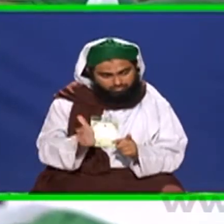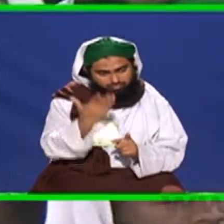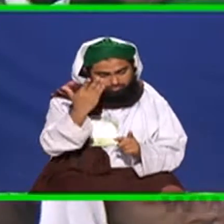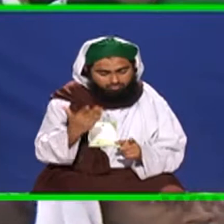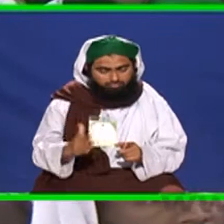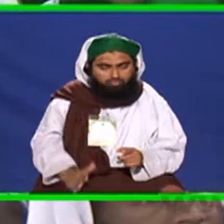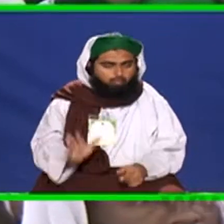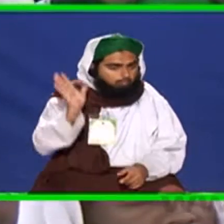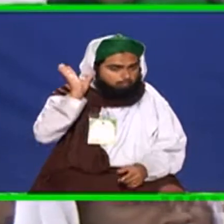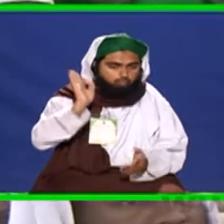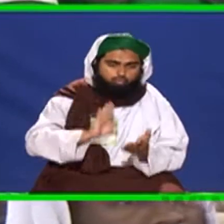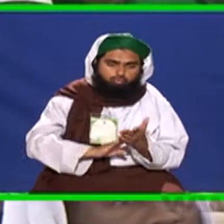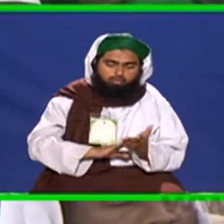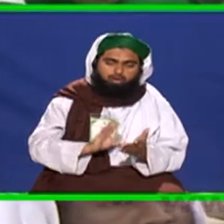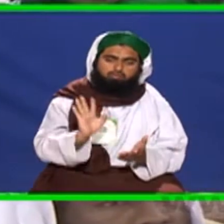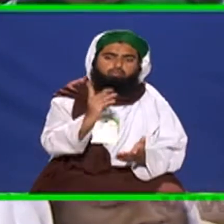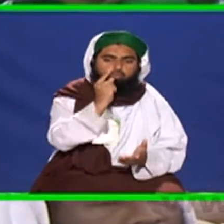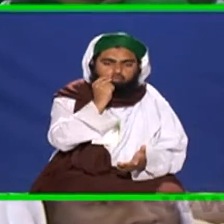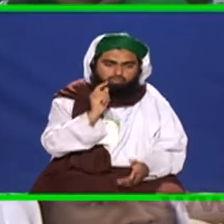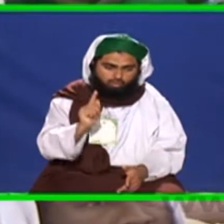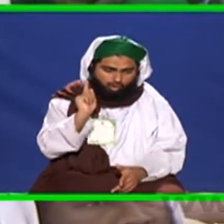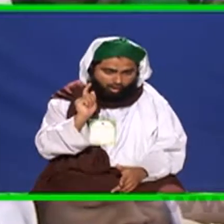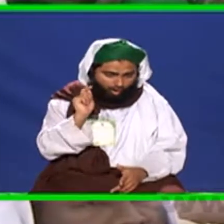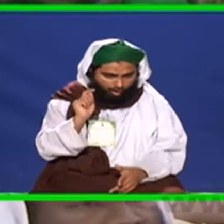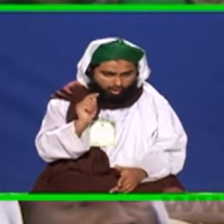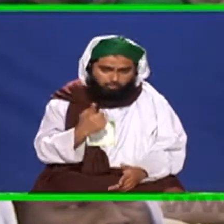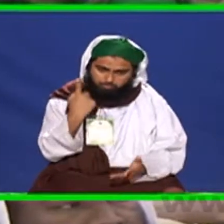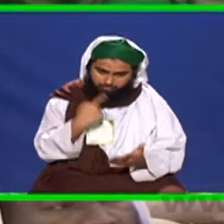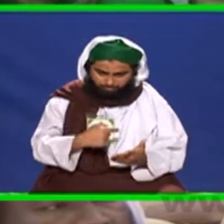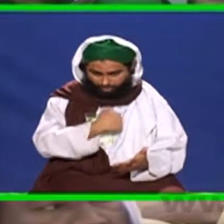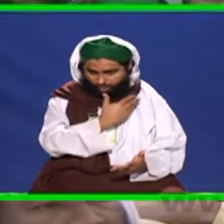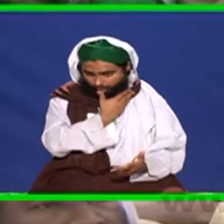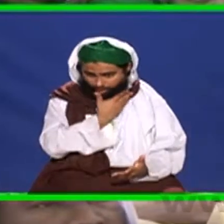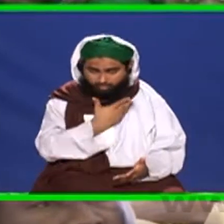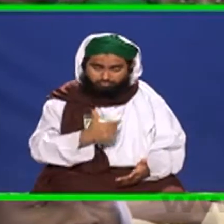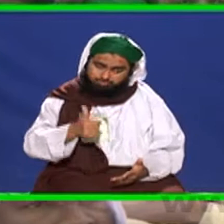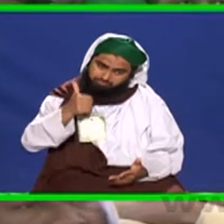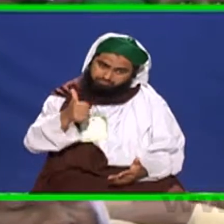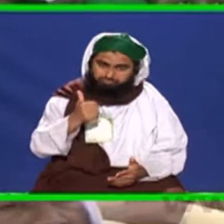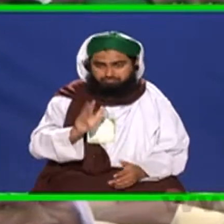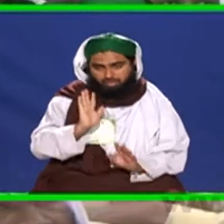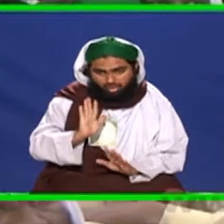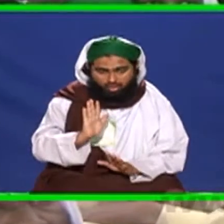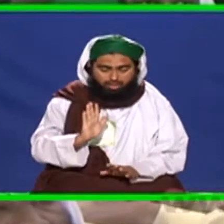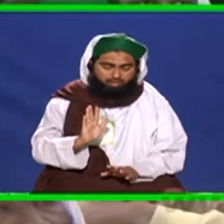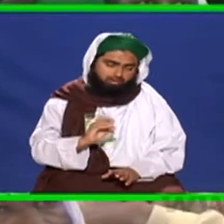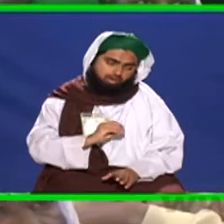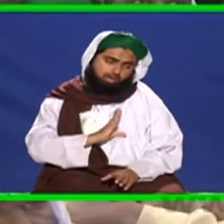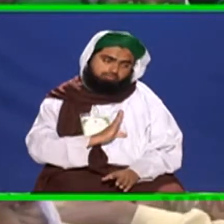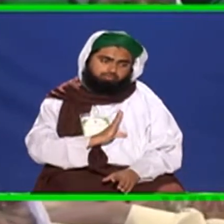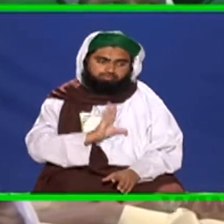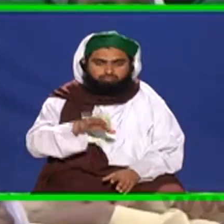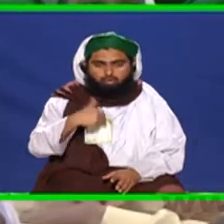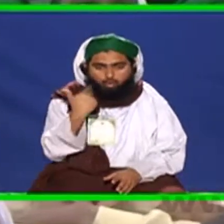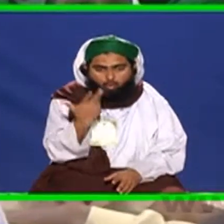तस्दीक कर लेना कि मुसलमान किसी काम को अच्छा समझ कर करे, किसी काम को अच्छा समझ कर